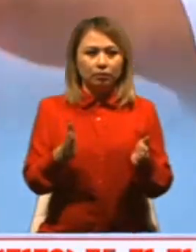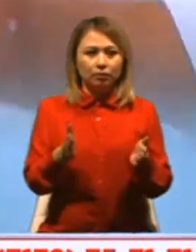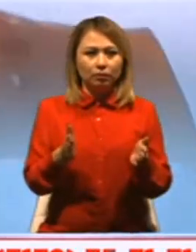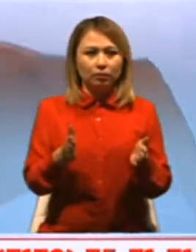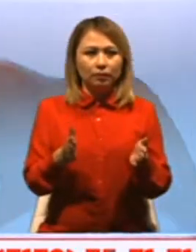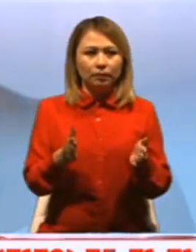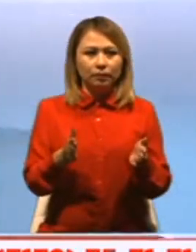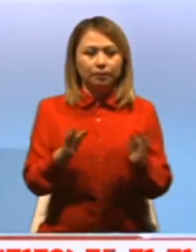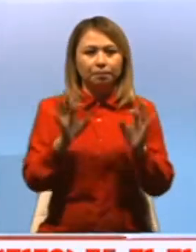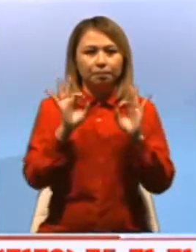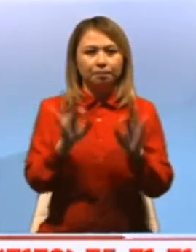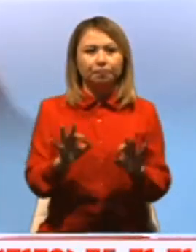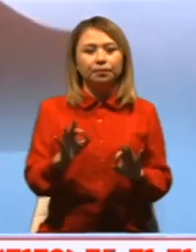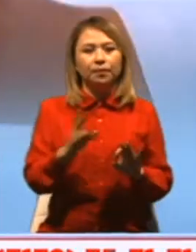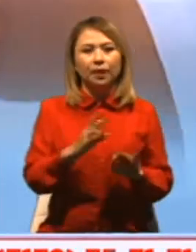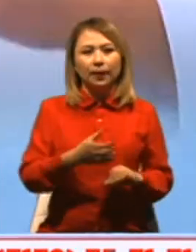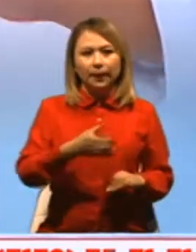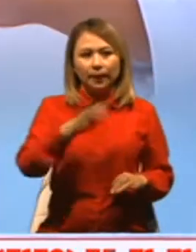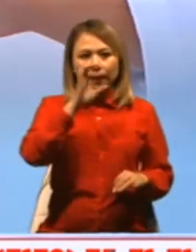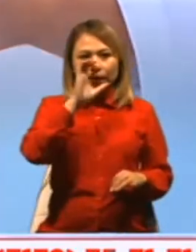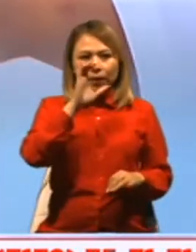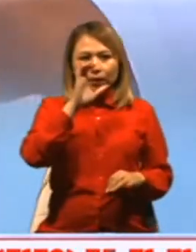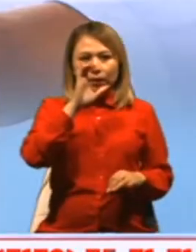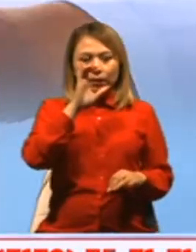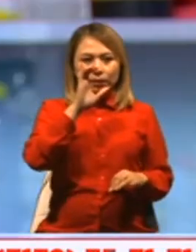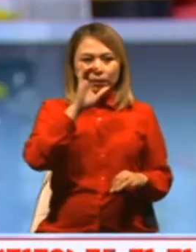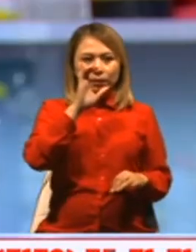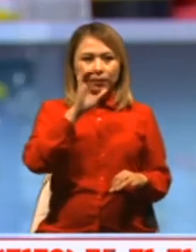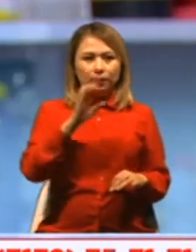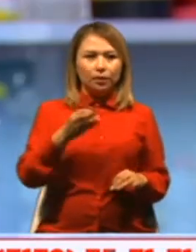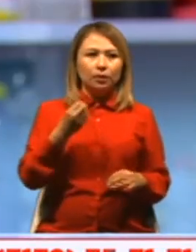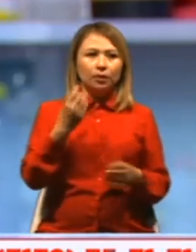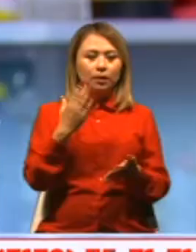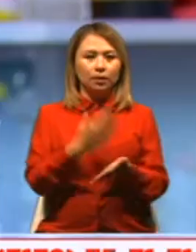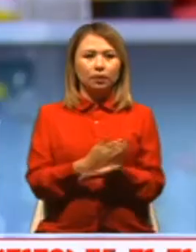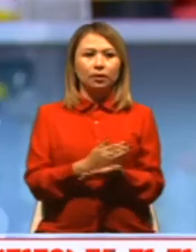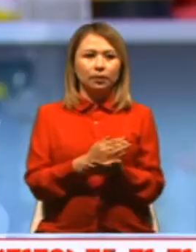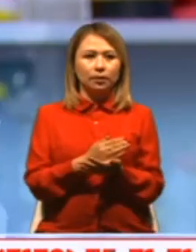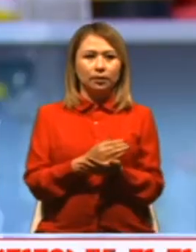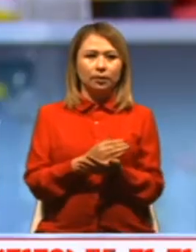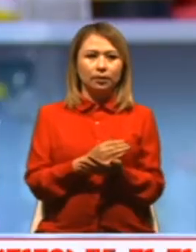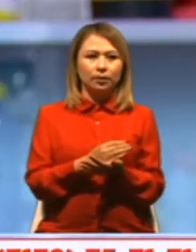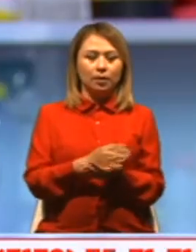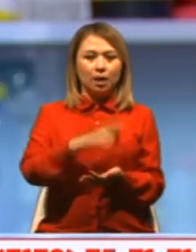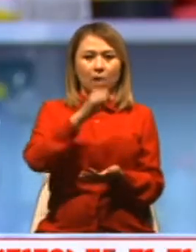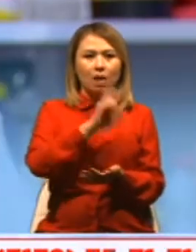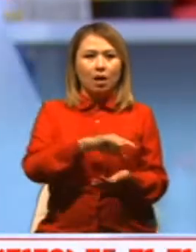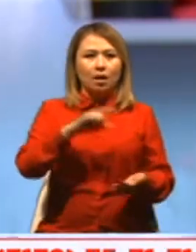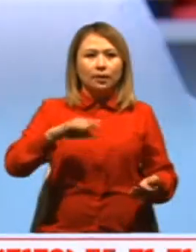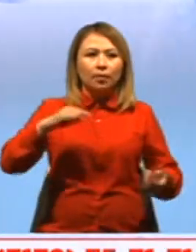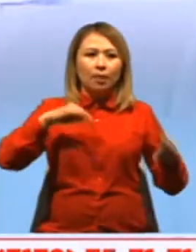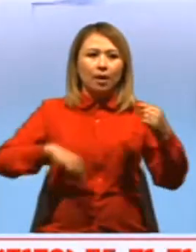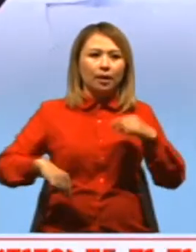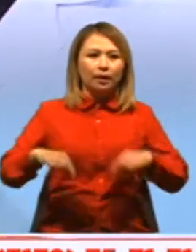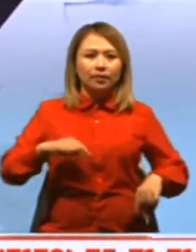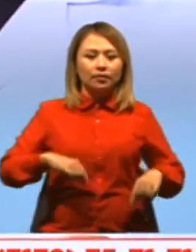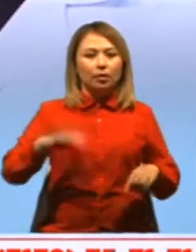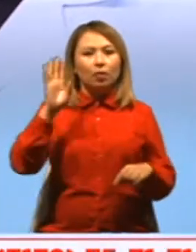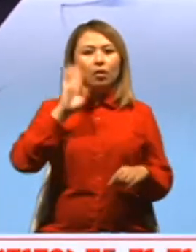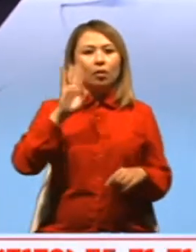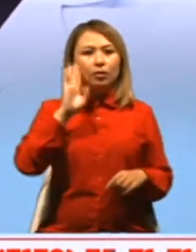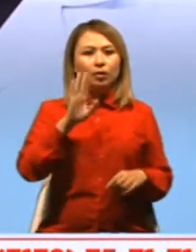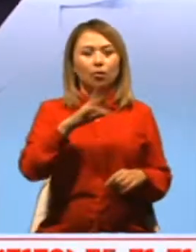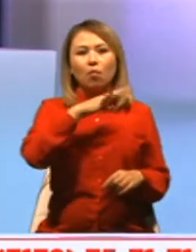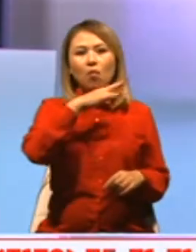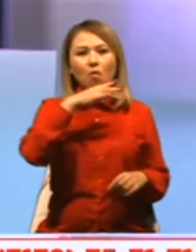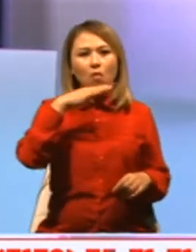иә? Деңгейінде ішуіміз керек болады. Ал енді бұл жерде тағы бір нәрсе бар. Адам организмінде мөлшерден тыс суды да